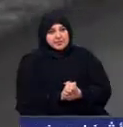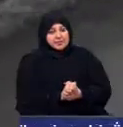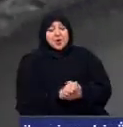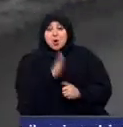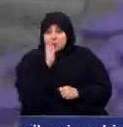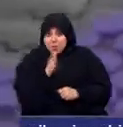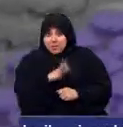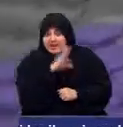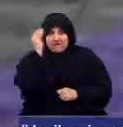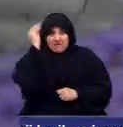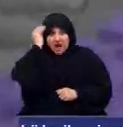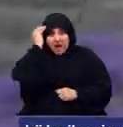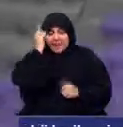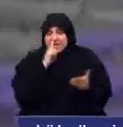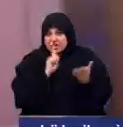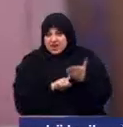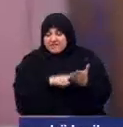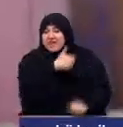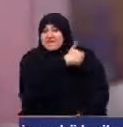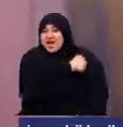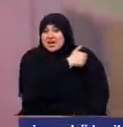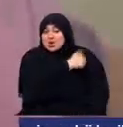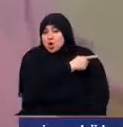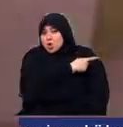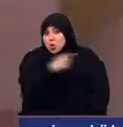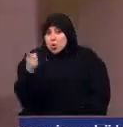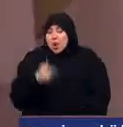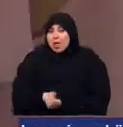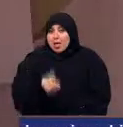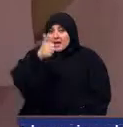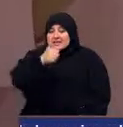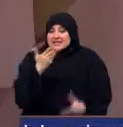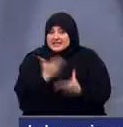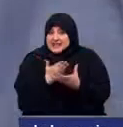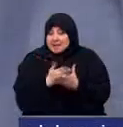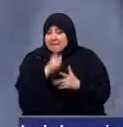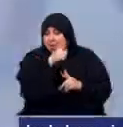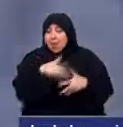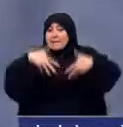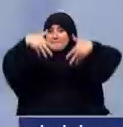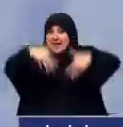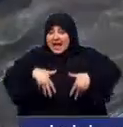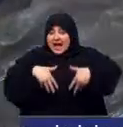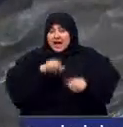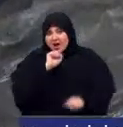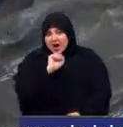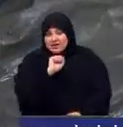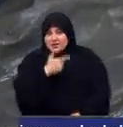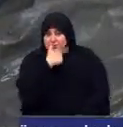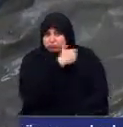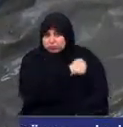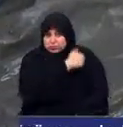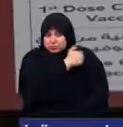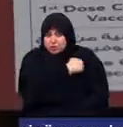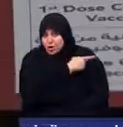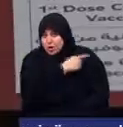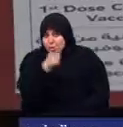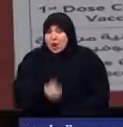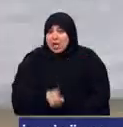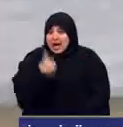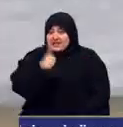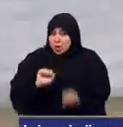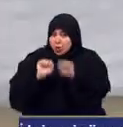يمكننا فهم مدى فعالية التطعيم الجماعي من خلال مفهوم مناعة القطيع، فالتطعيم الجماعي يحسن القدرة على